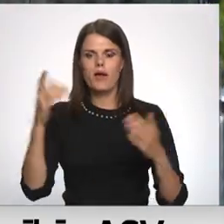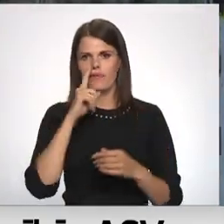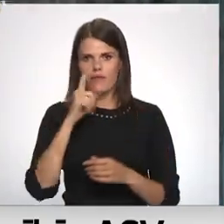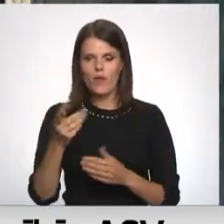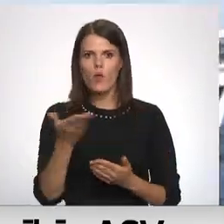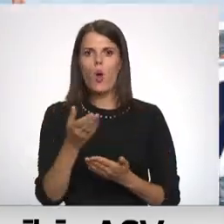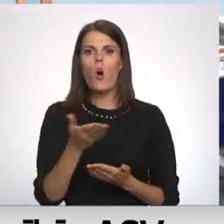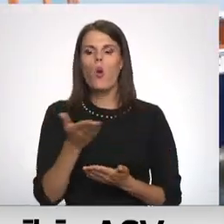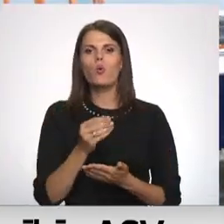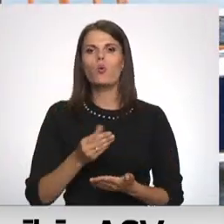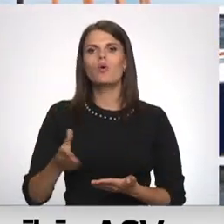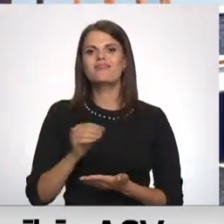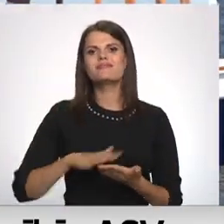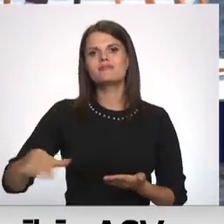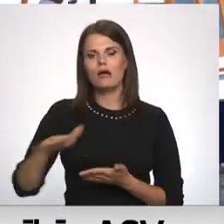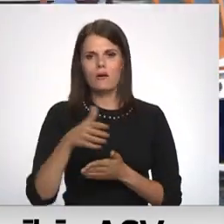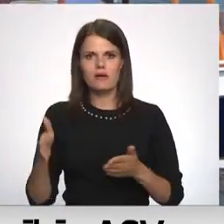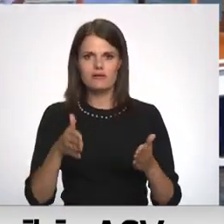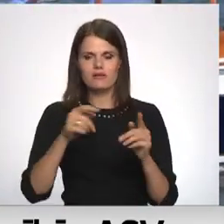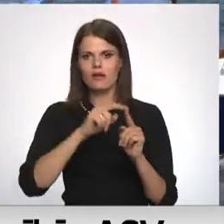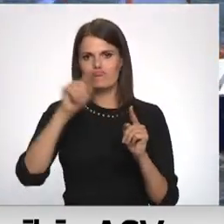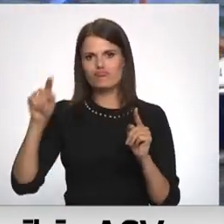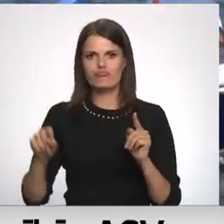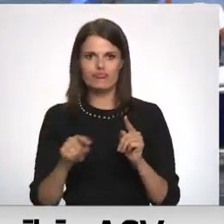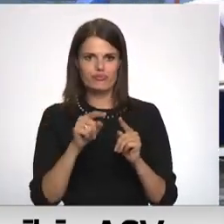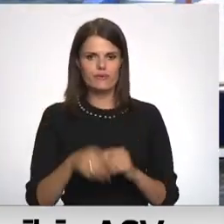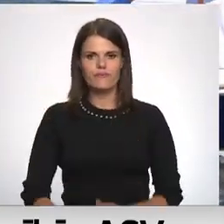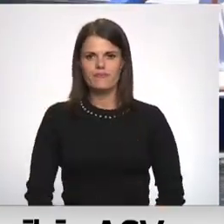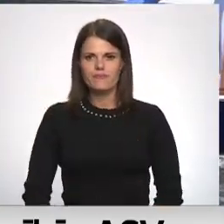pa Kurzemes ceļiem. Ieva Benefeld, Alans Peršovic, Ivo Peršovic, Skrundas televīzija.